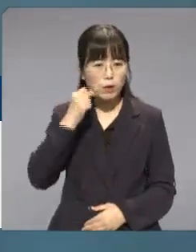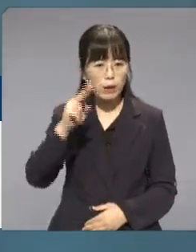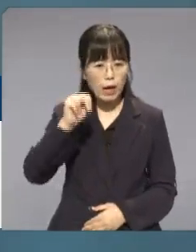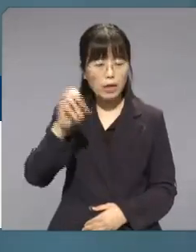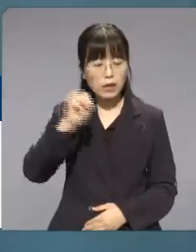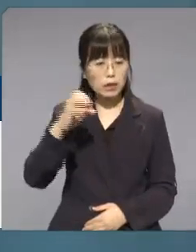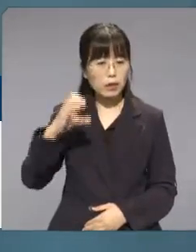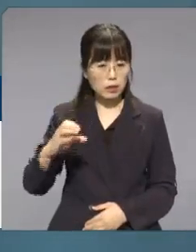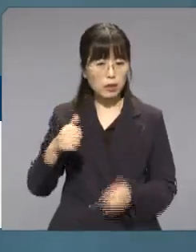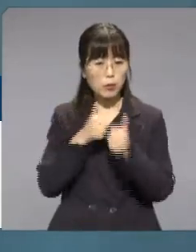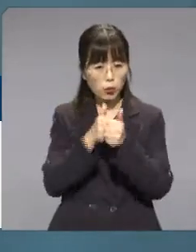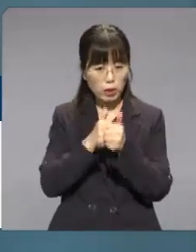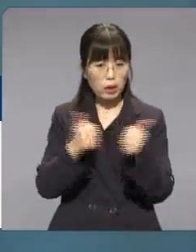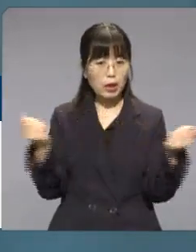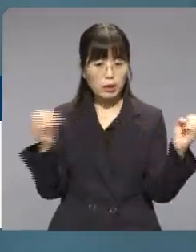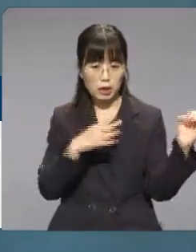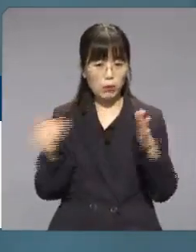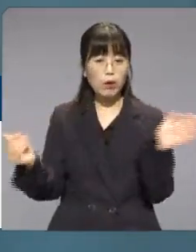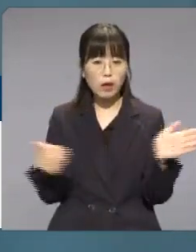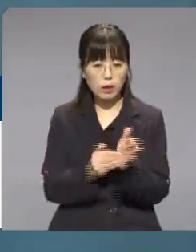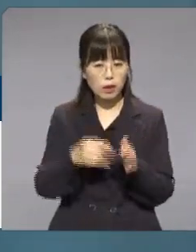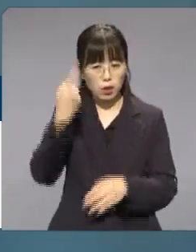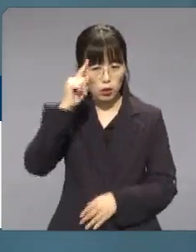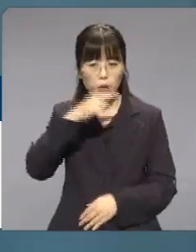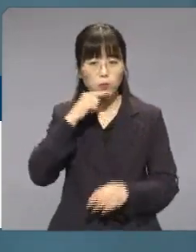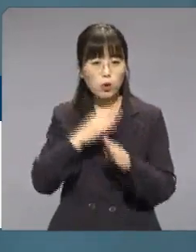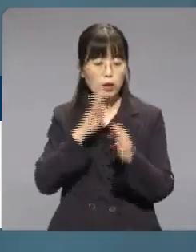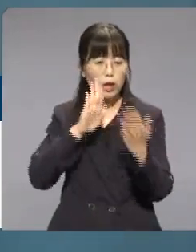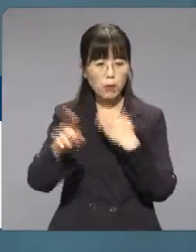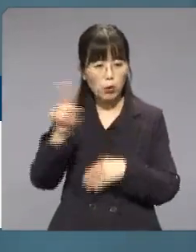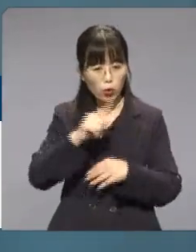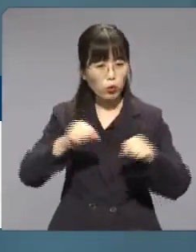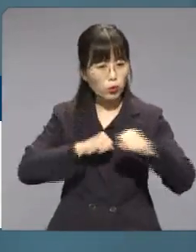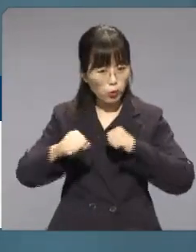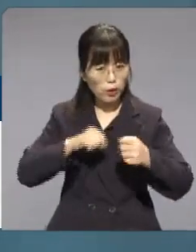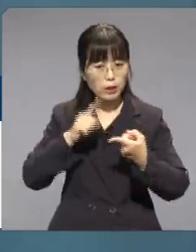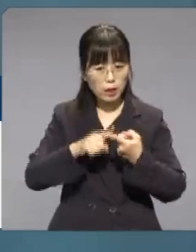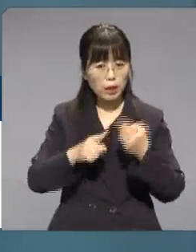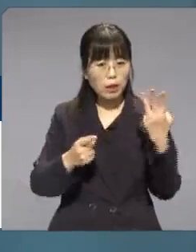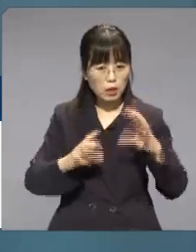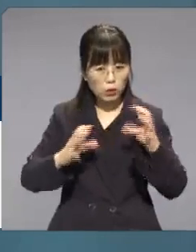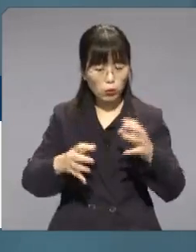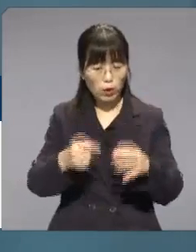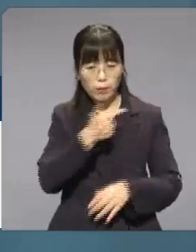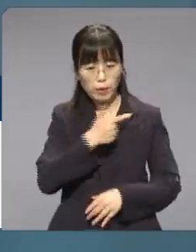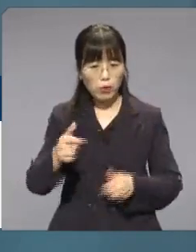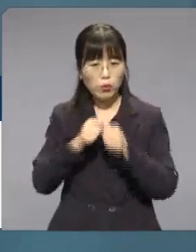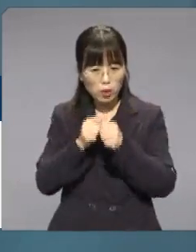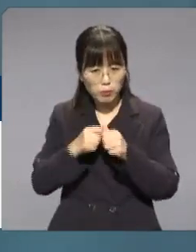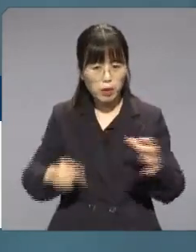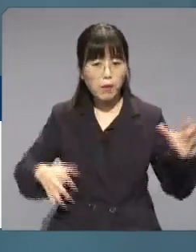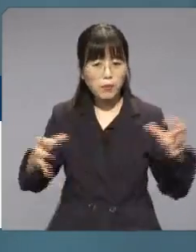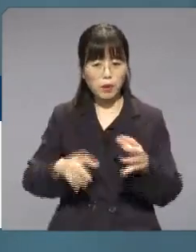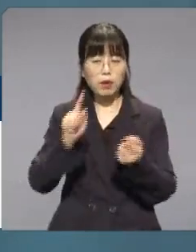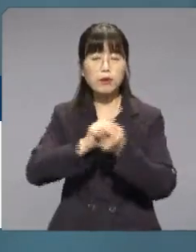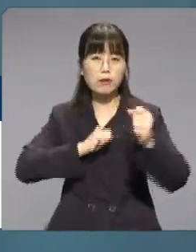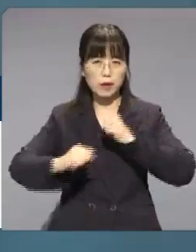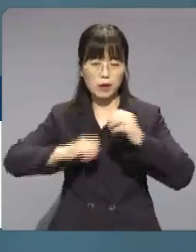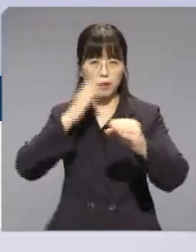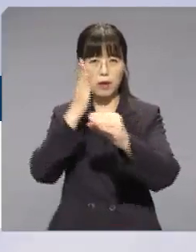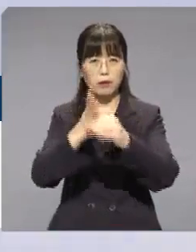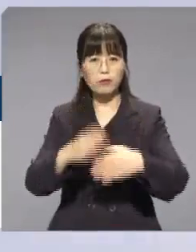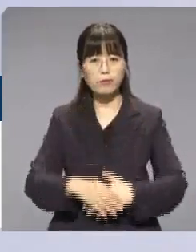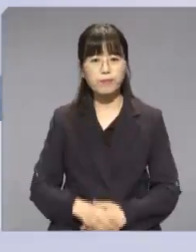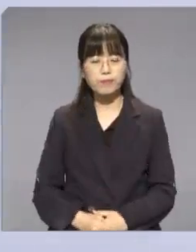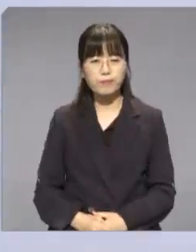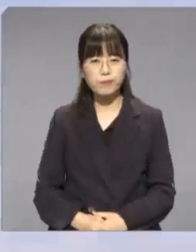and South Korea. We are very closely aligned on a trilateral basis to respond to anything that Russia chooses to do with North Korea on a going forward